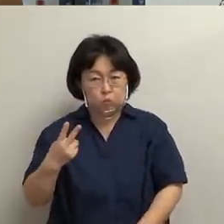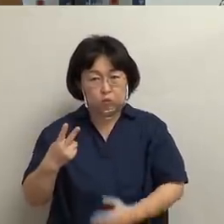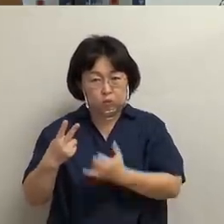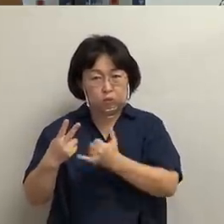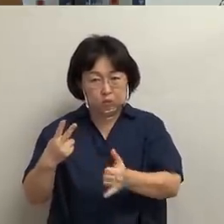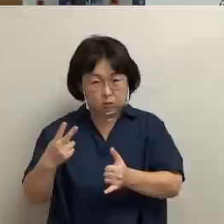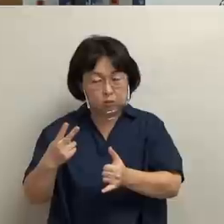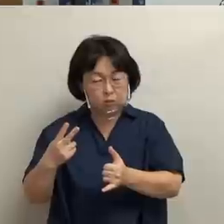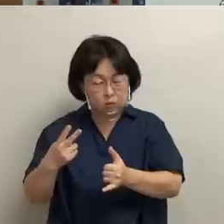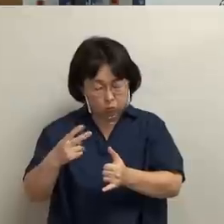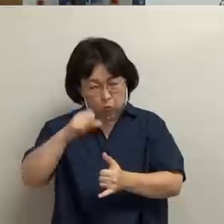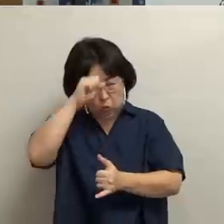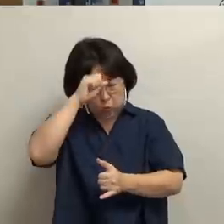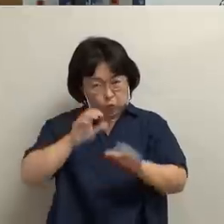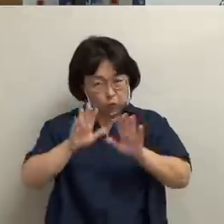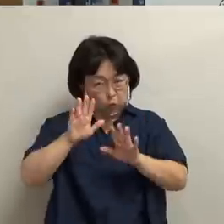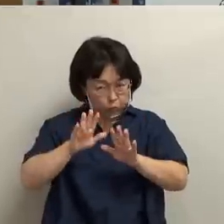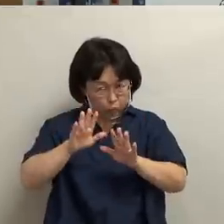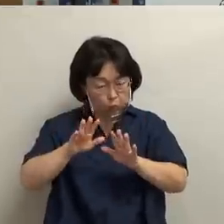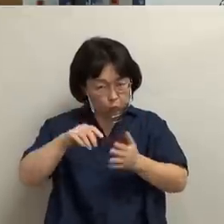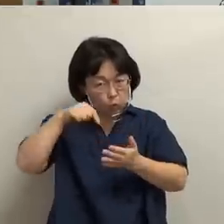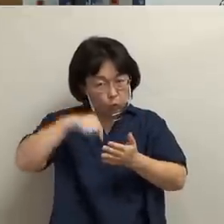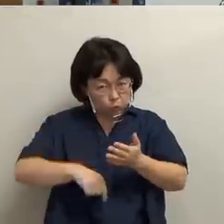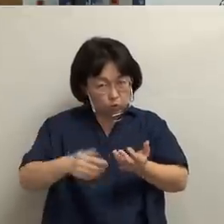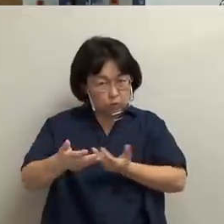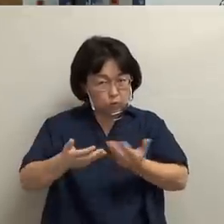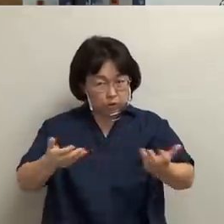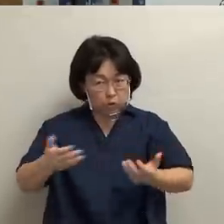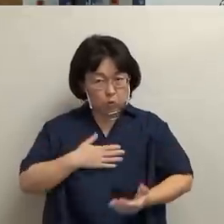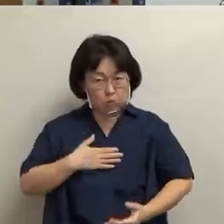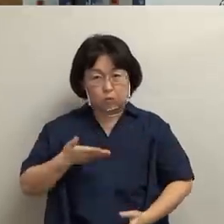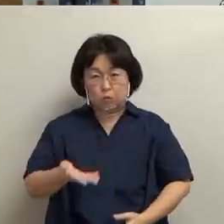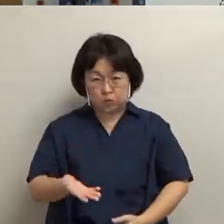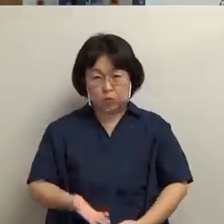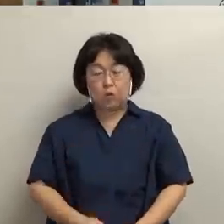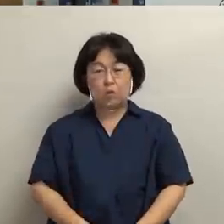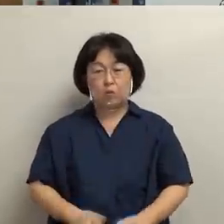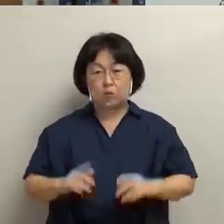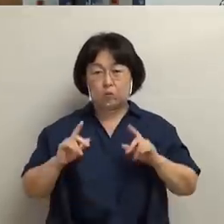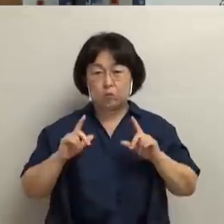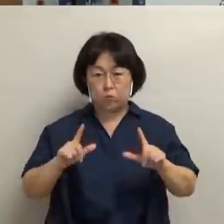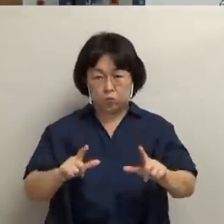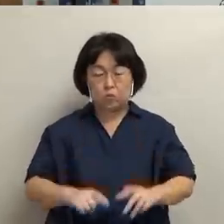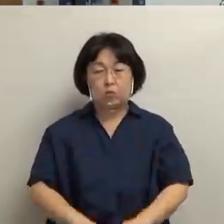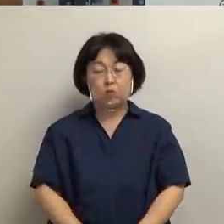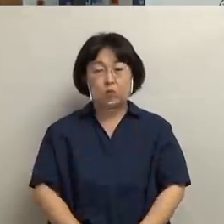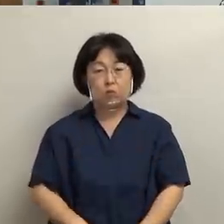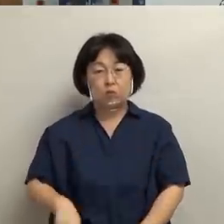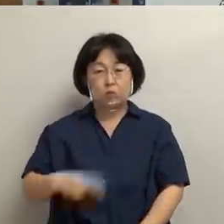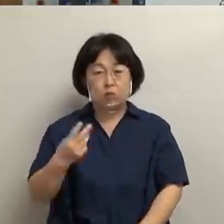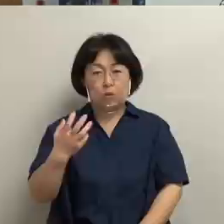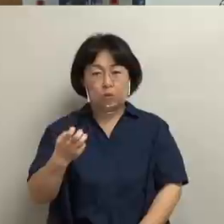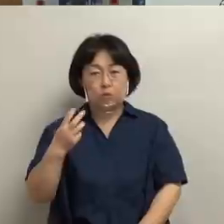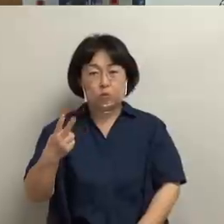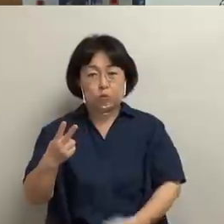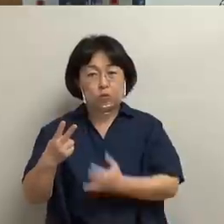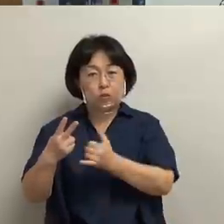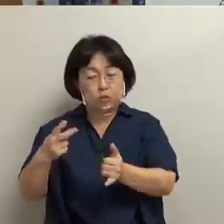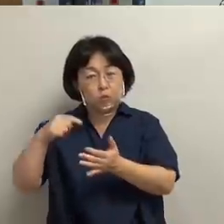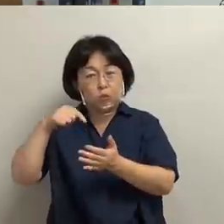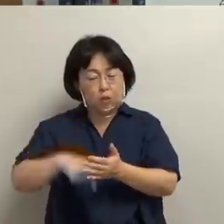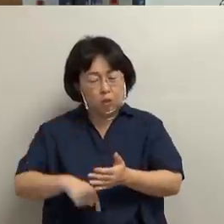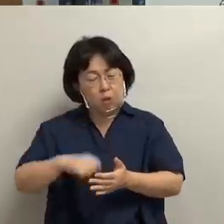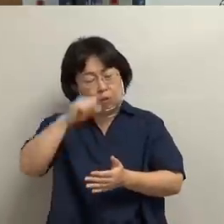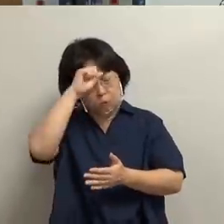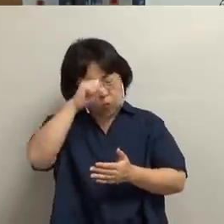まあそうそうね内訳みたいなってわかりますかまぁ後ででもいいんですけどあの子の中で280人のうちですね重い症状